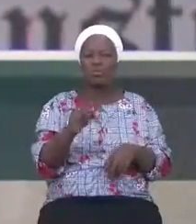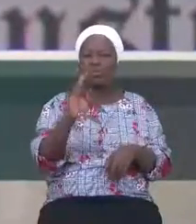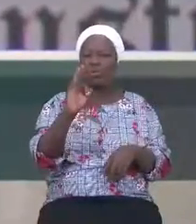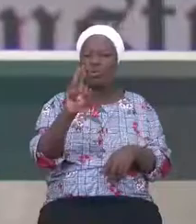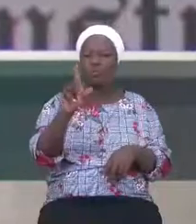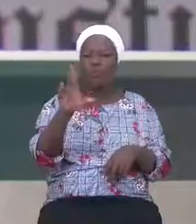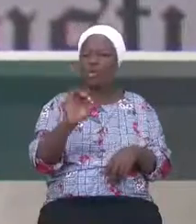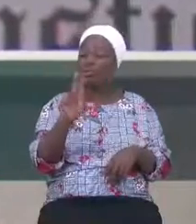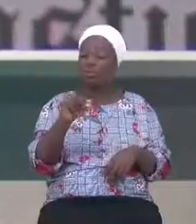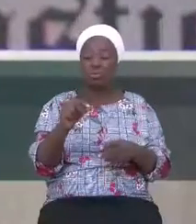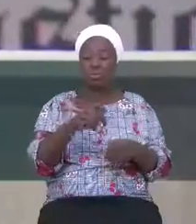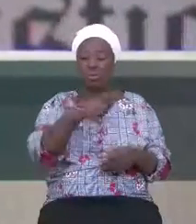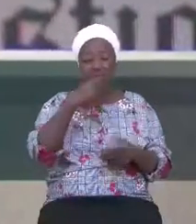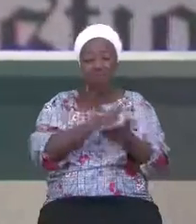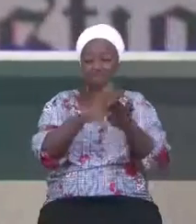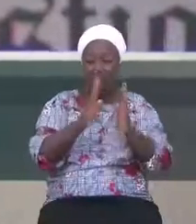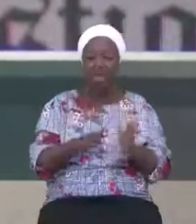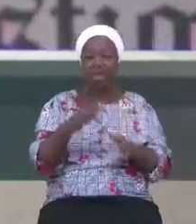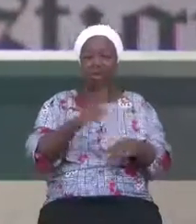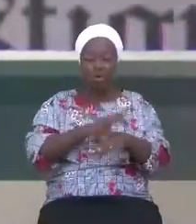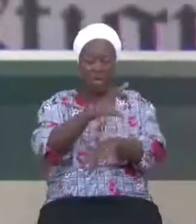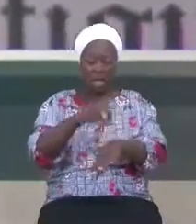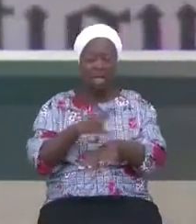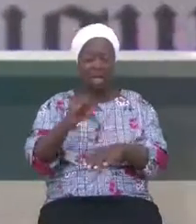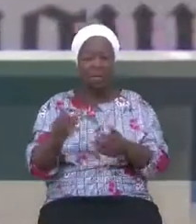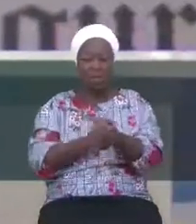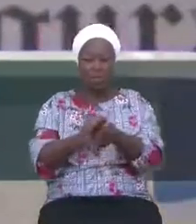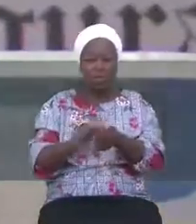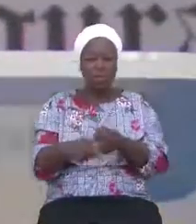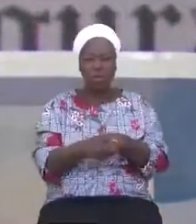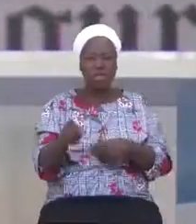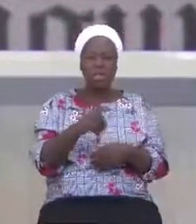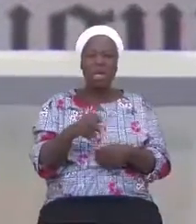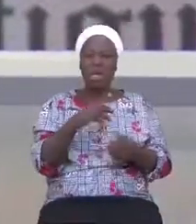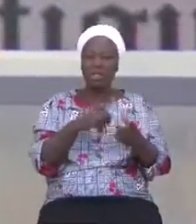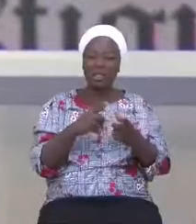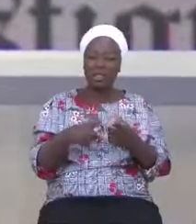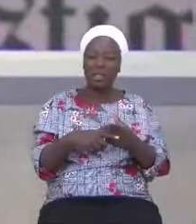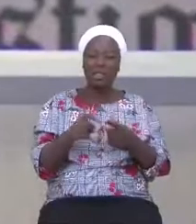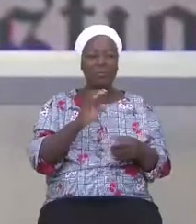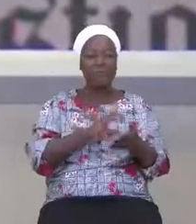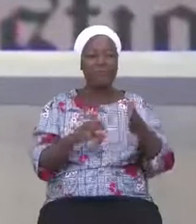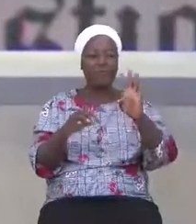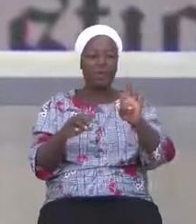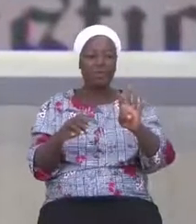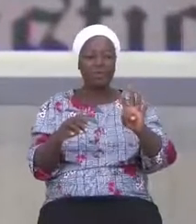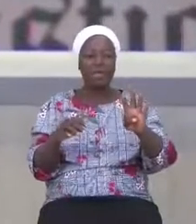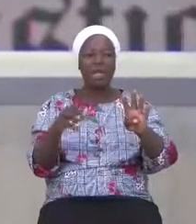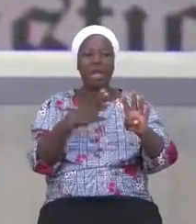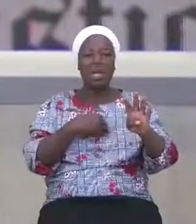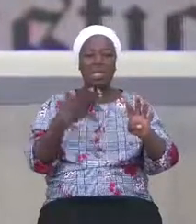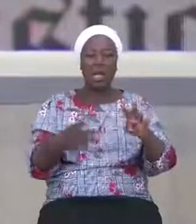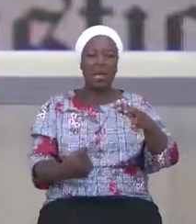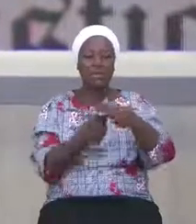aucun blanchisseur sur la terre qui puisse blanchir ainsi. Verset 4. Verset 4 dit, Élie et Moïse